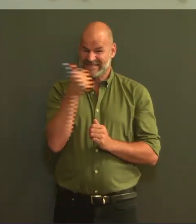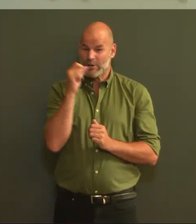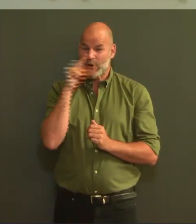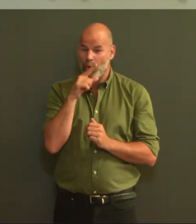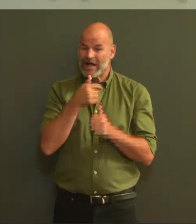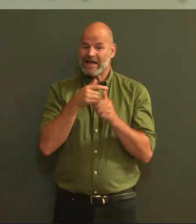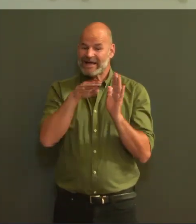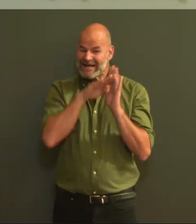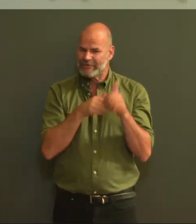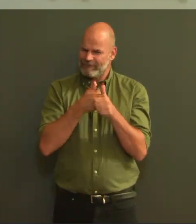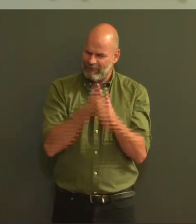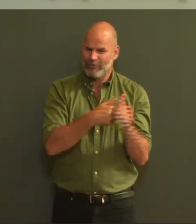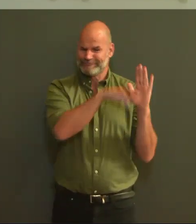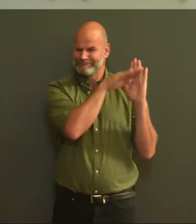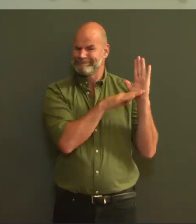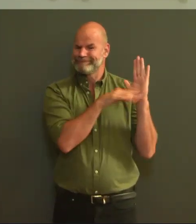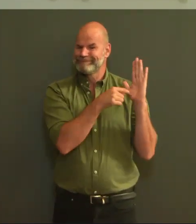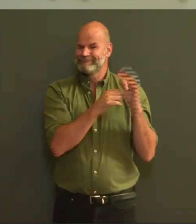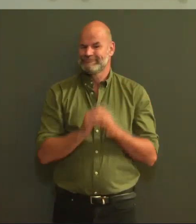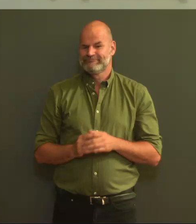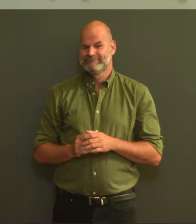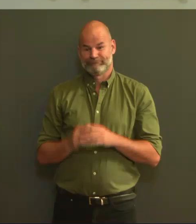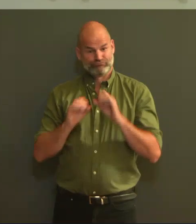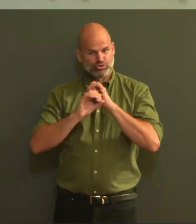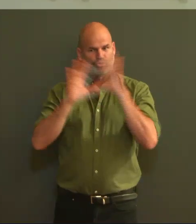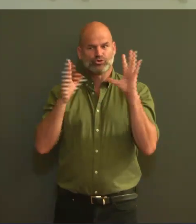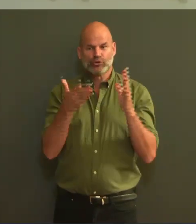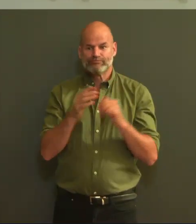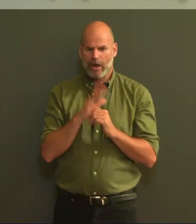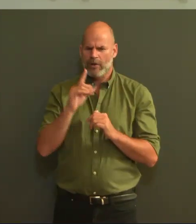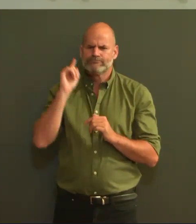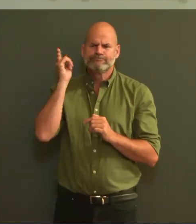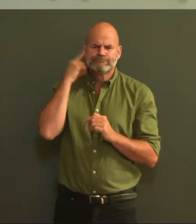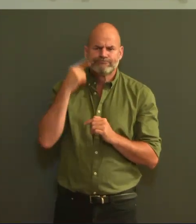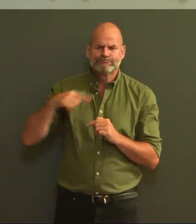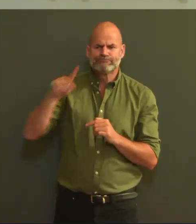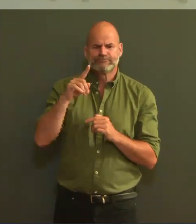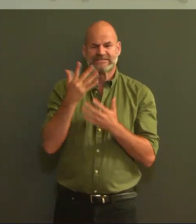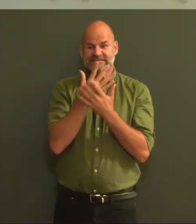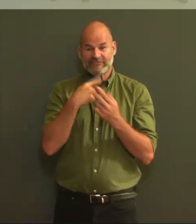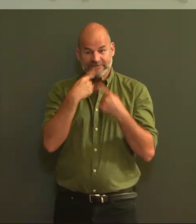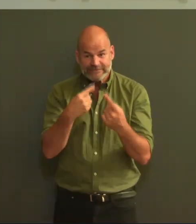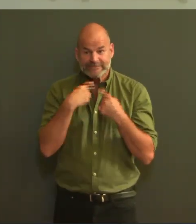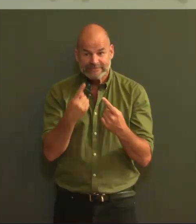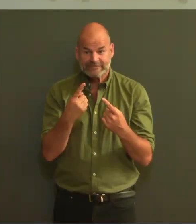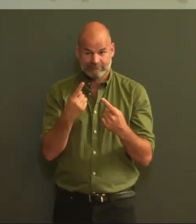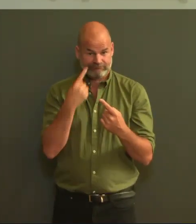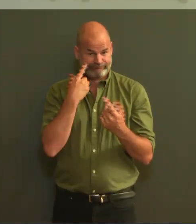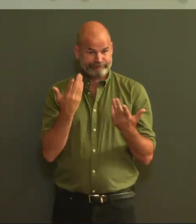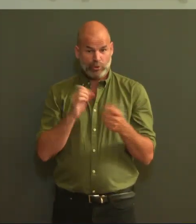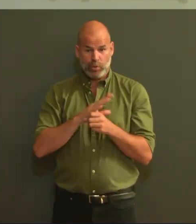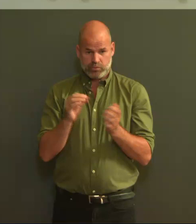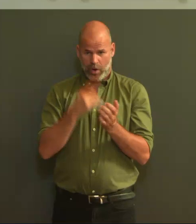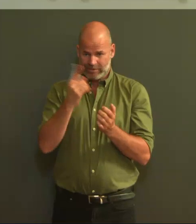Want het is duidelijk, en dat hebben we er juist nog gehoord, het virus is nog steeds aanwezig in onze samenleving.